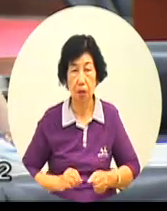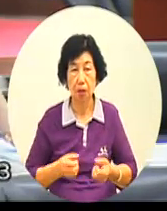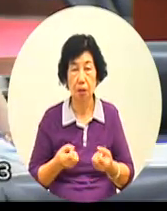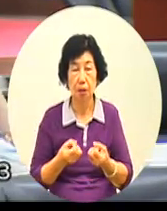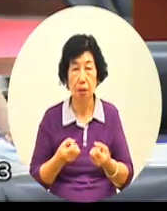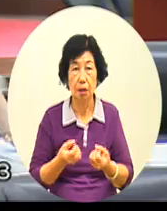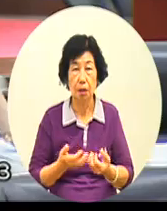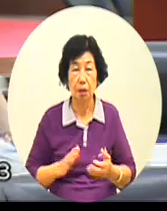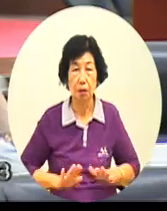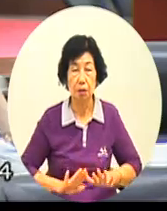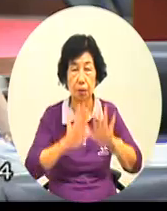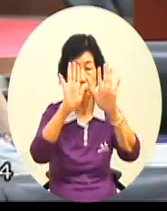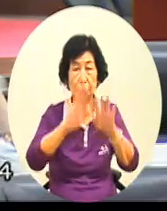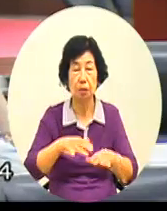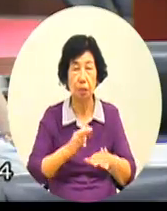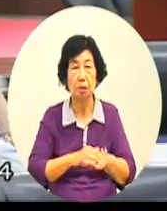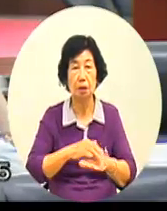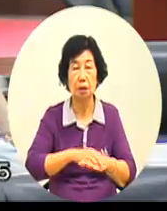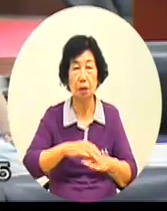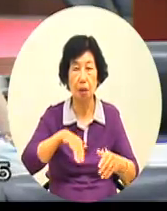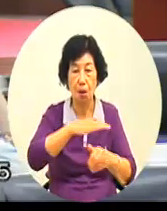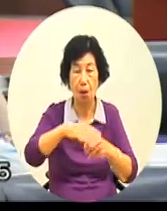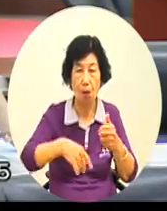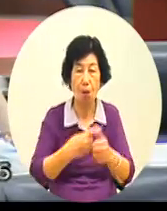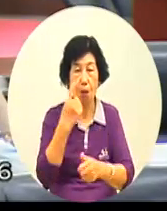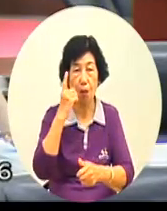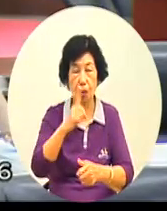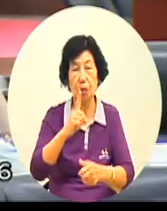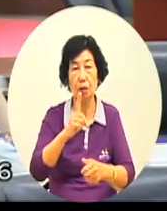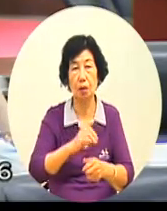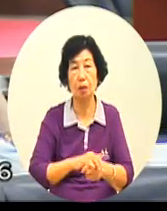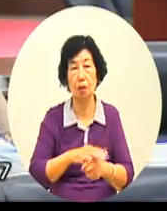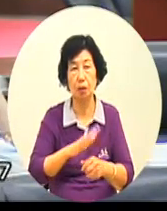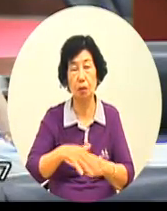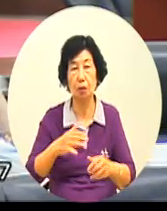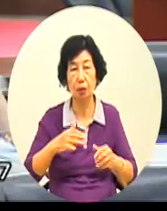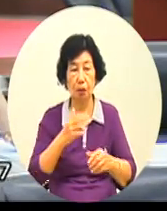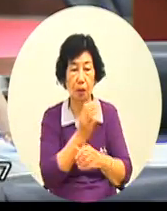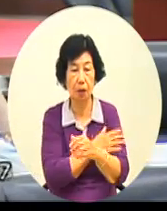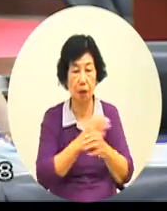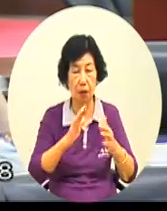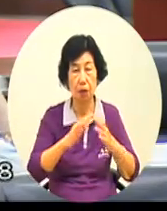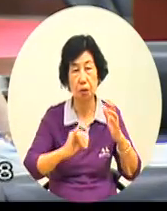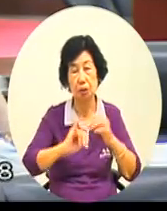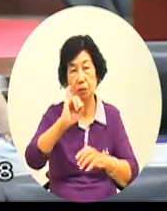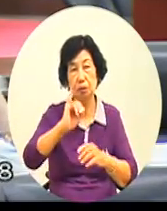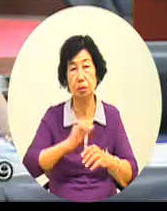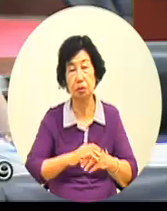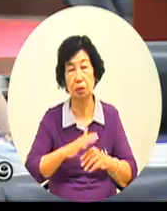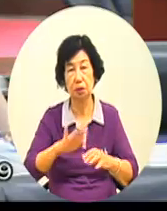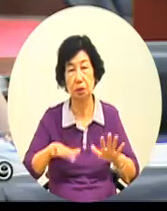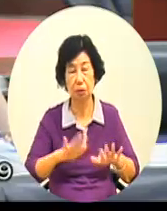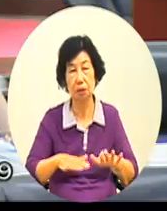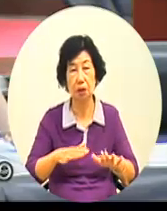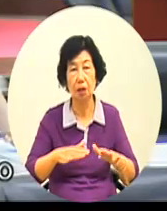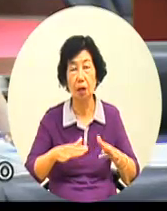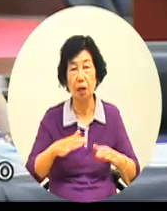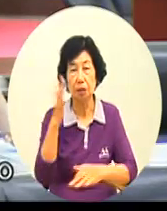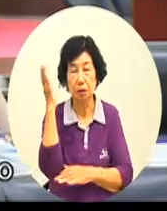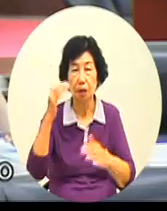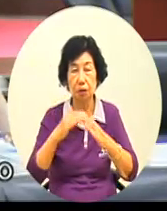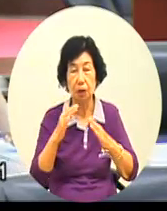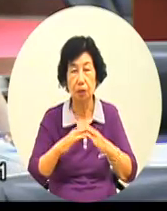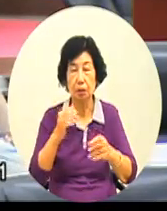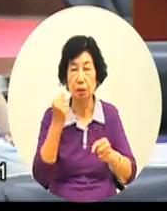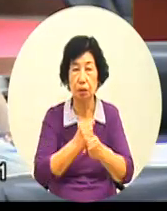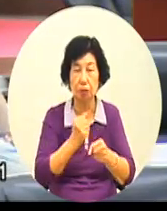策。那包括我们的市长陈菊也是单身，包括我们市府很多官员以及我们市议